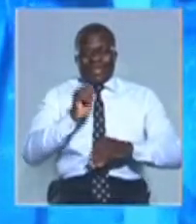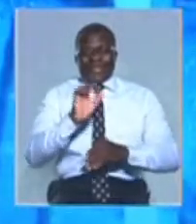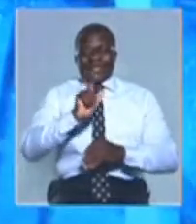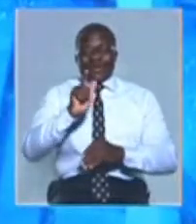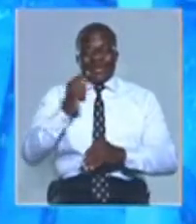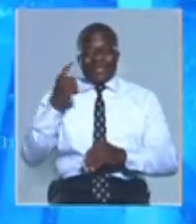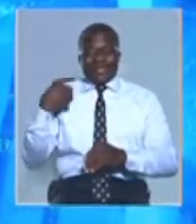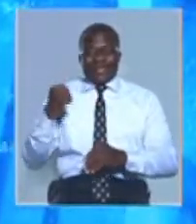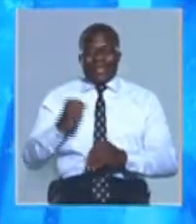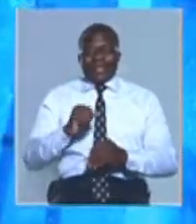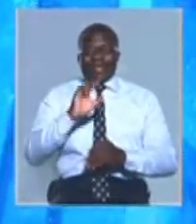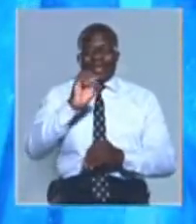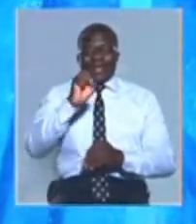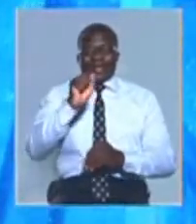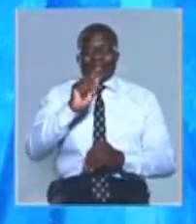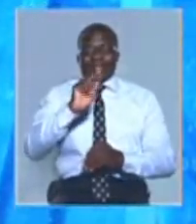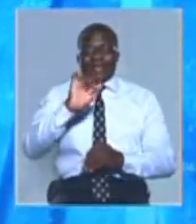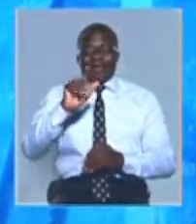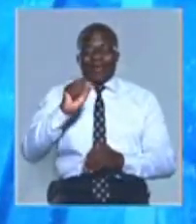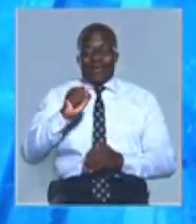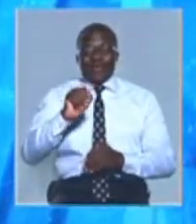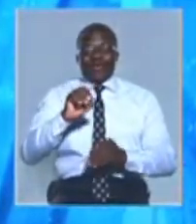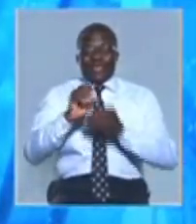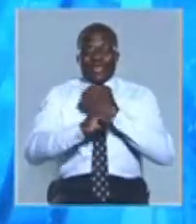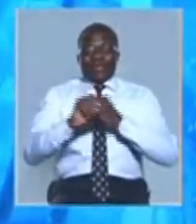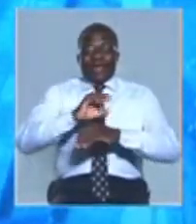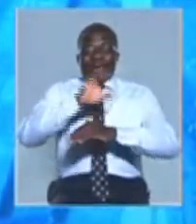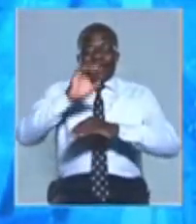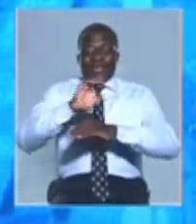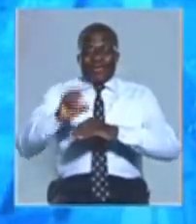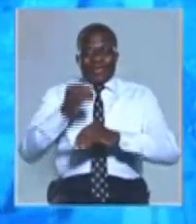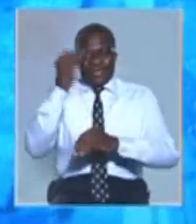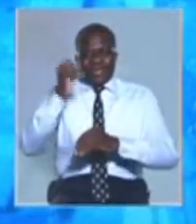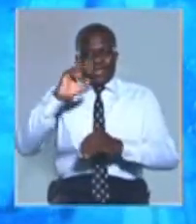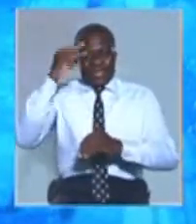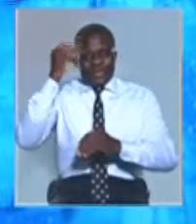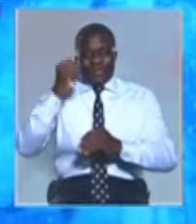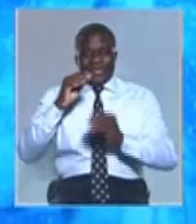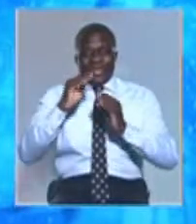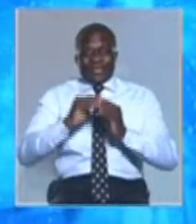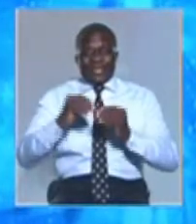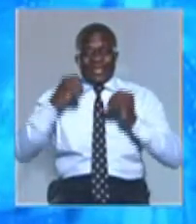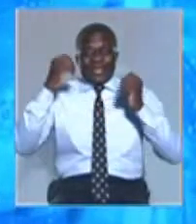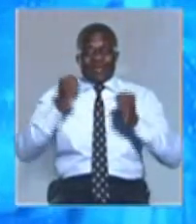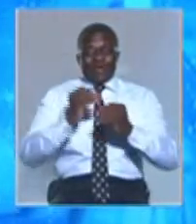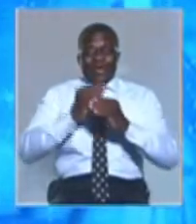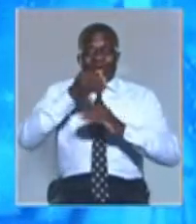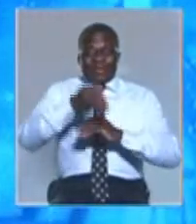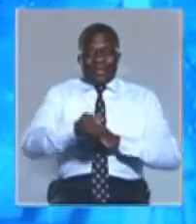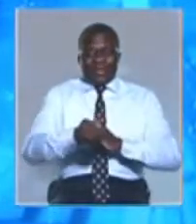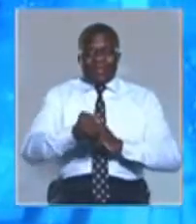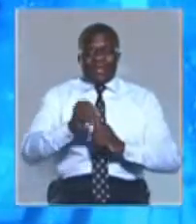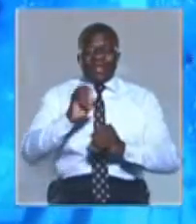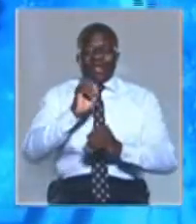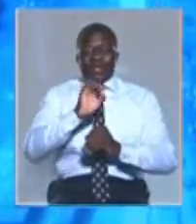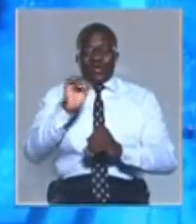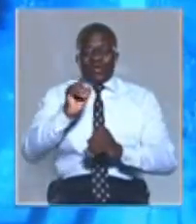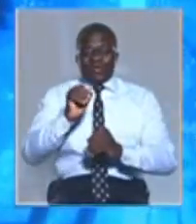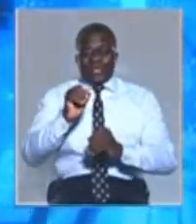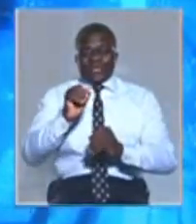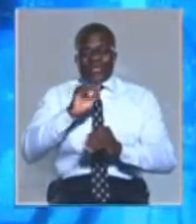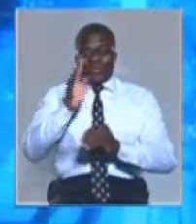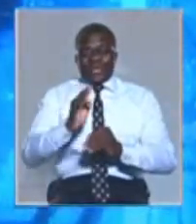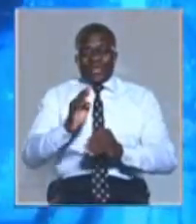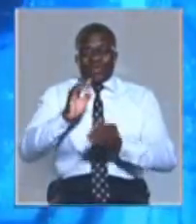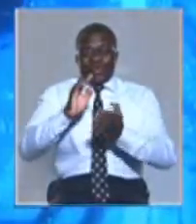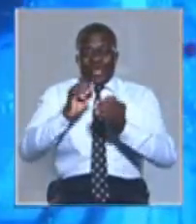lundi dernier à Savalo dans le département des Collines. C'est une initiative du ministère des Sports à travers l'Office béninois du sport scolaire